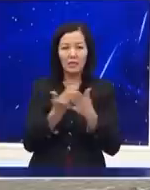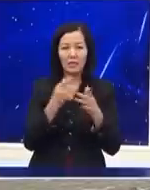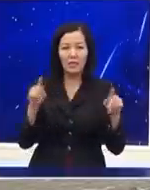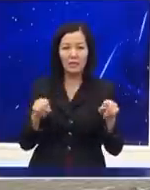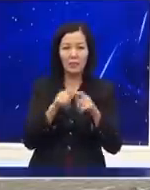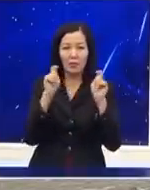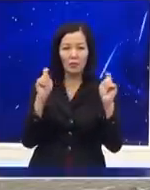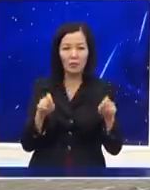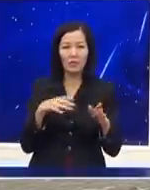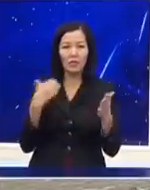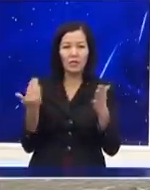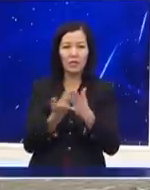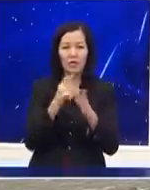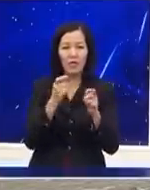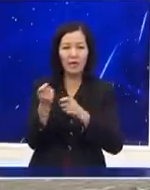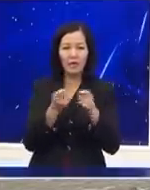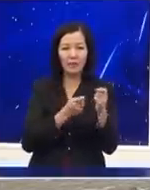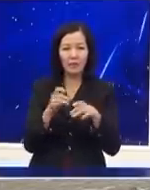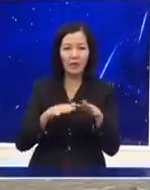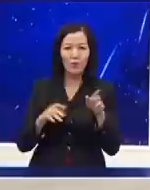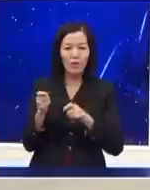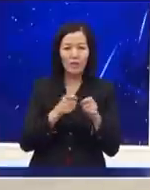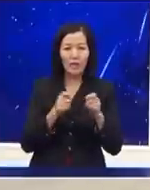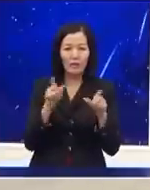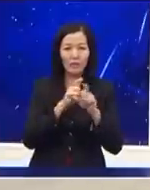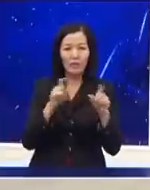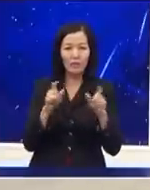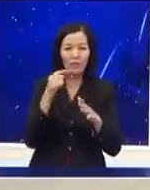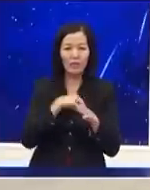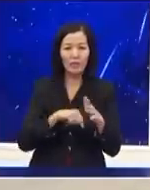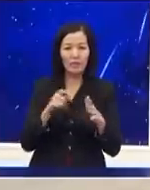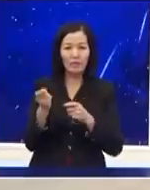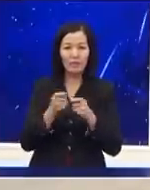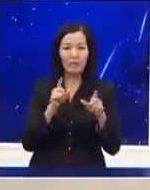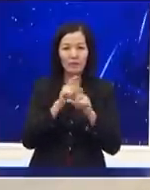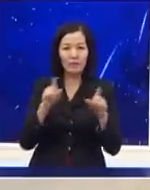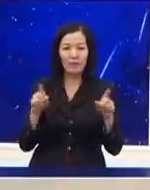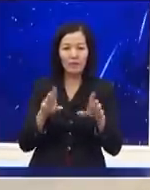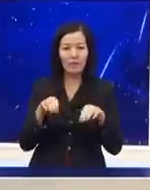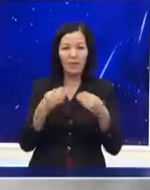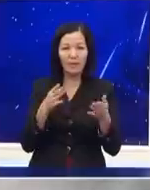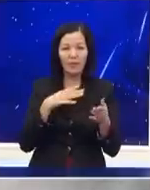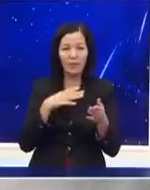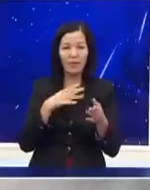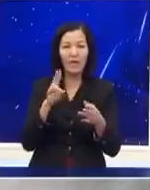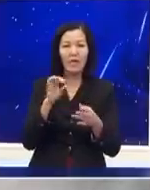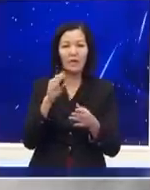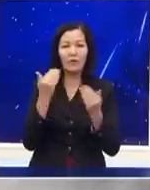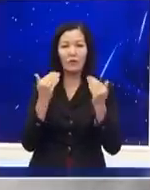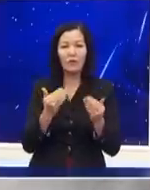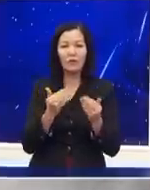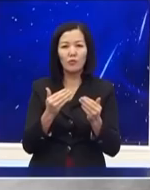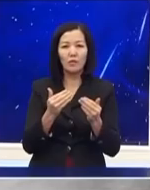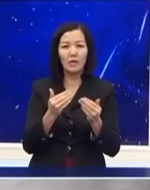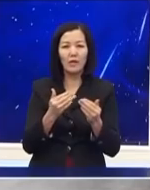бой көтерді. Су жаңа сервистік әкімдік, аудандық әкімдік ғимараттары мен кірістер басқармасының ғимараты пайдалануға берілді.